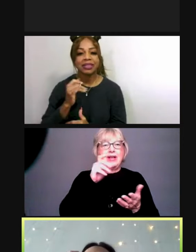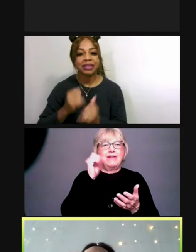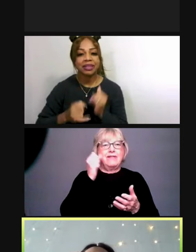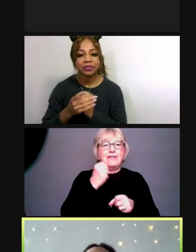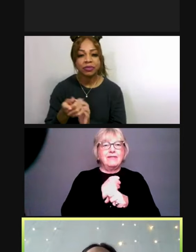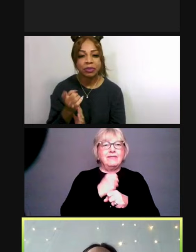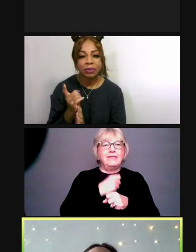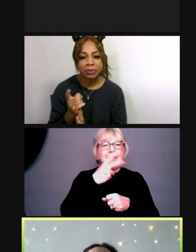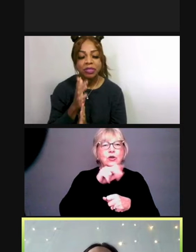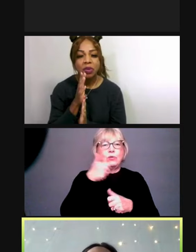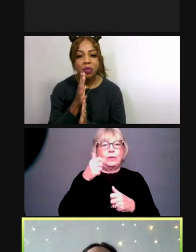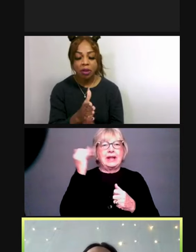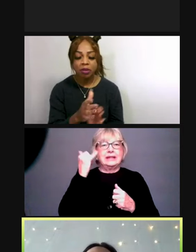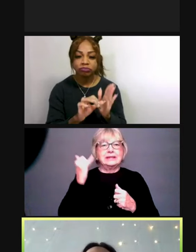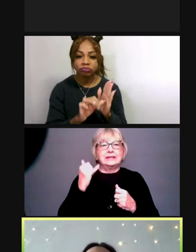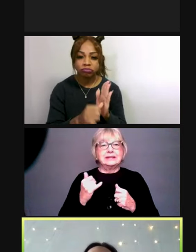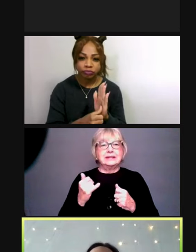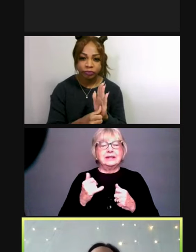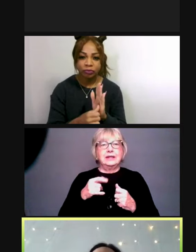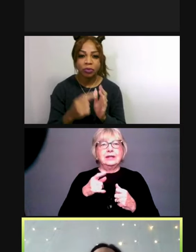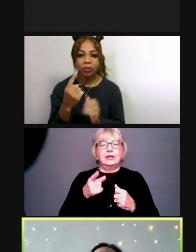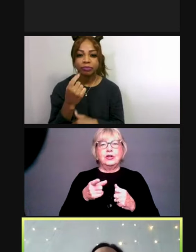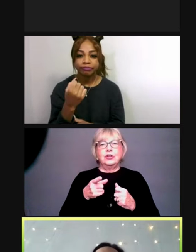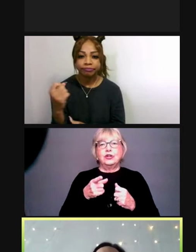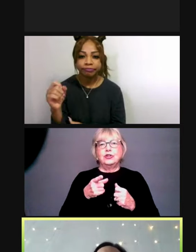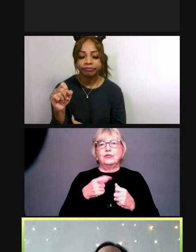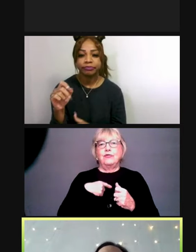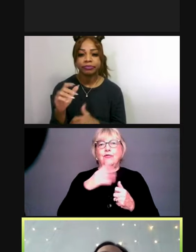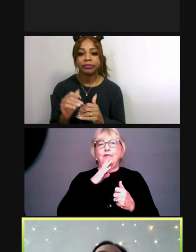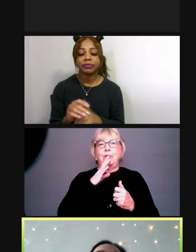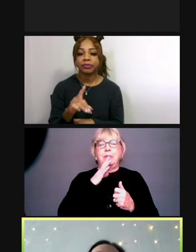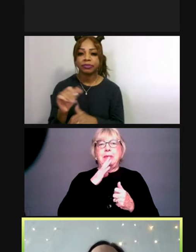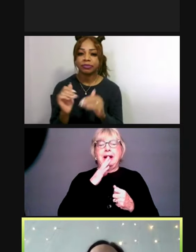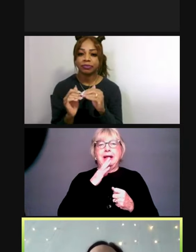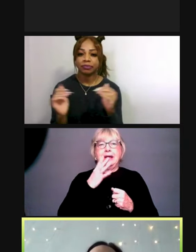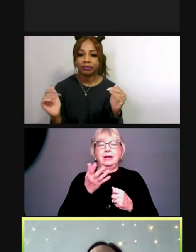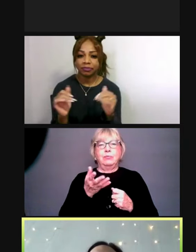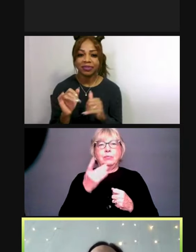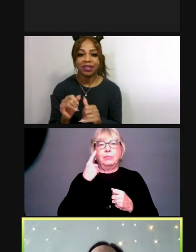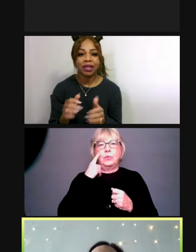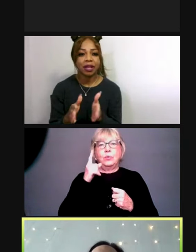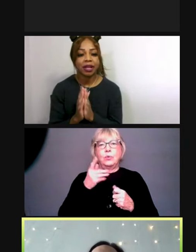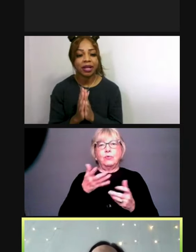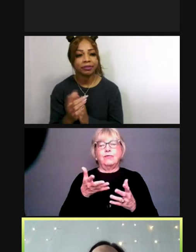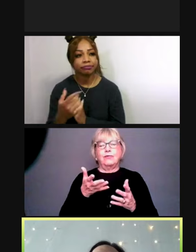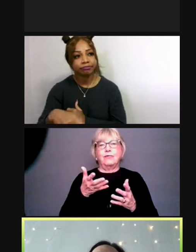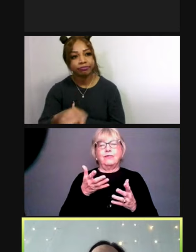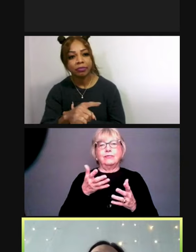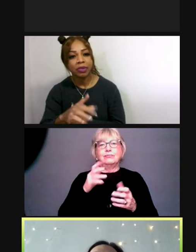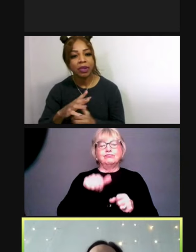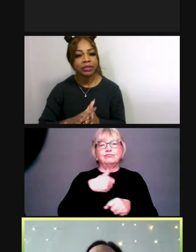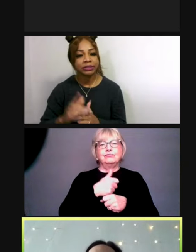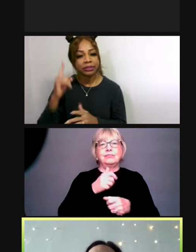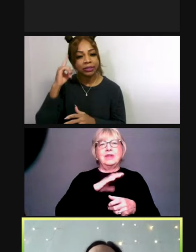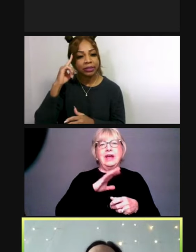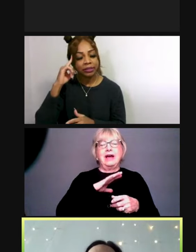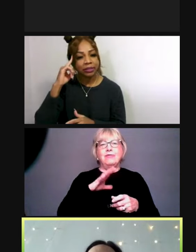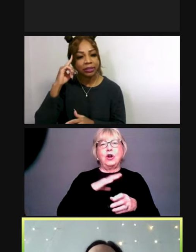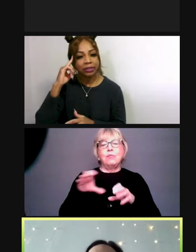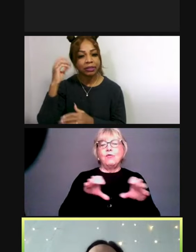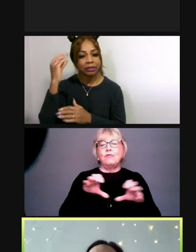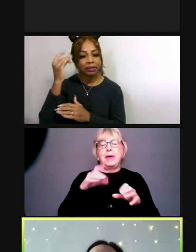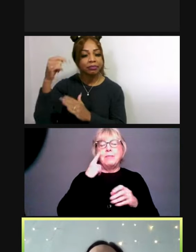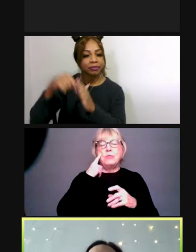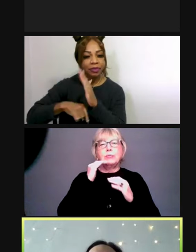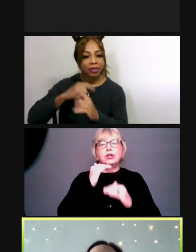Je vais utiliser ces dernières minutes juste pour mettre en valeur un mouvement au sein de la justice pour les personnes handicapées